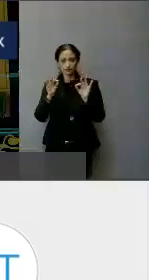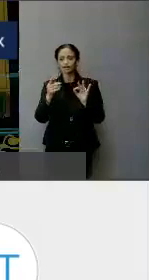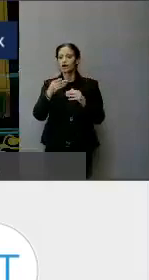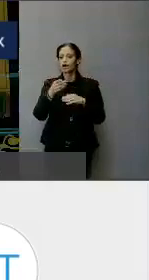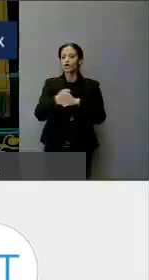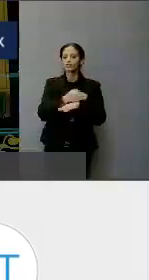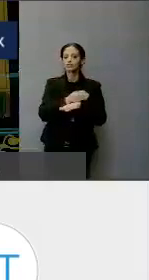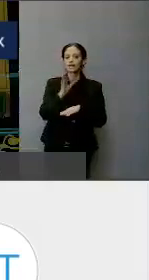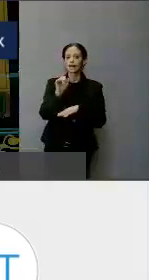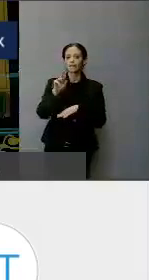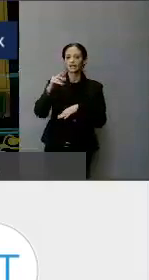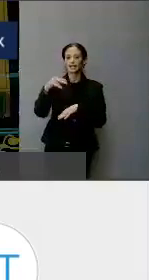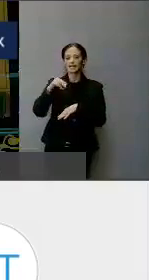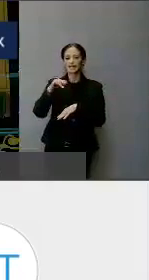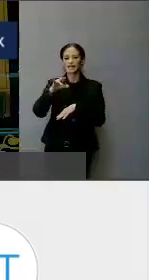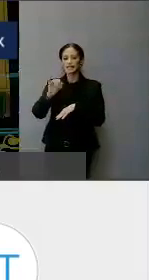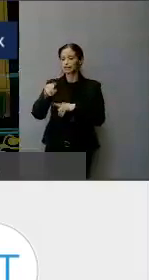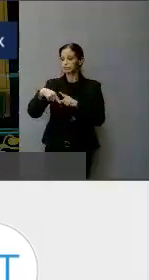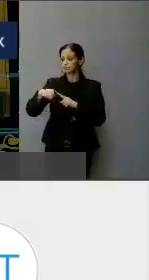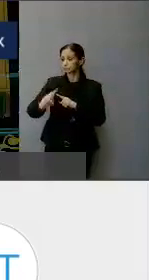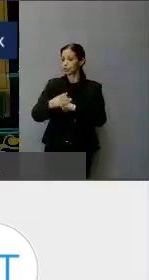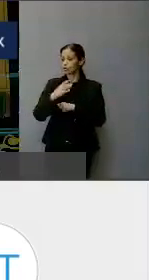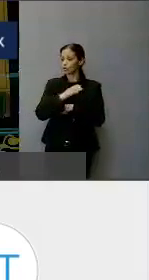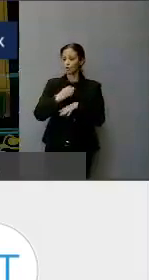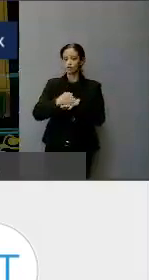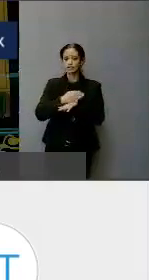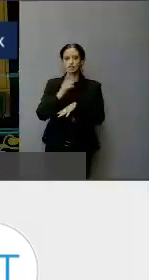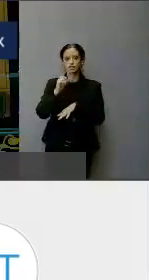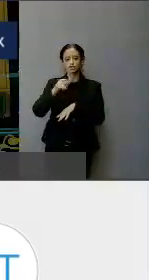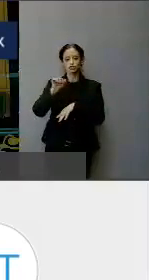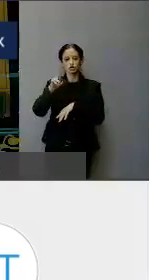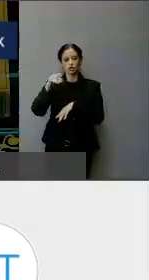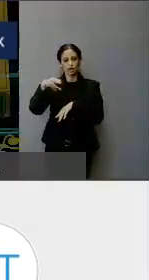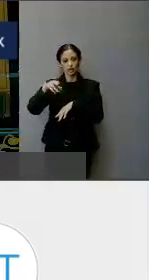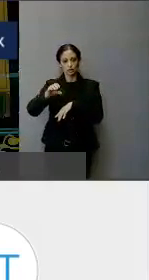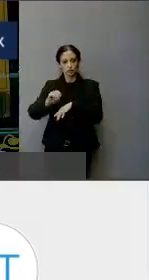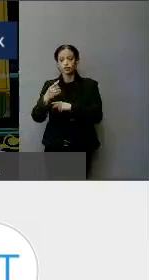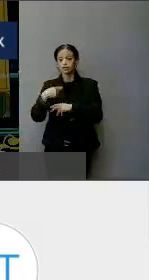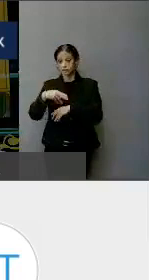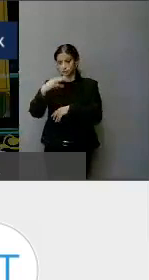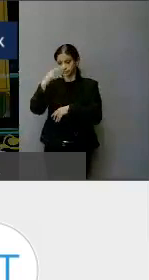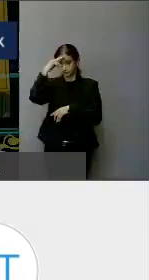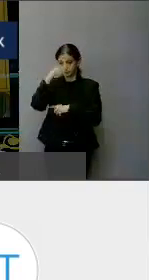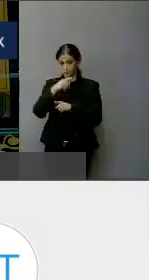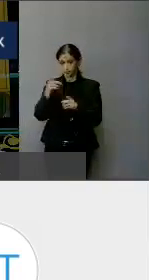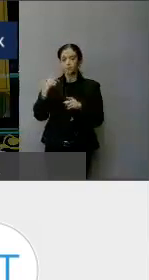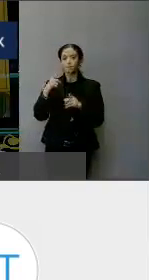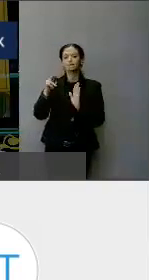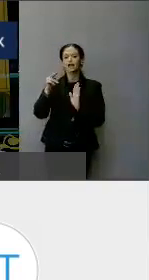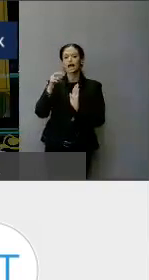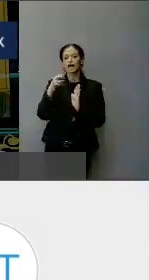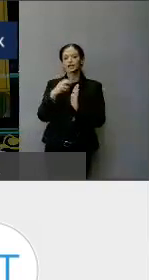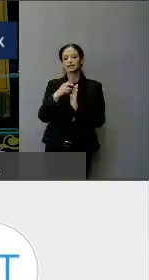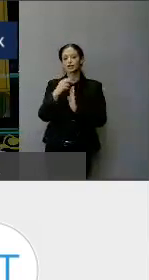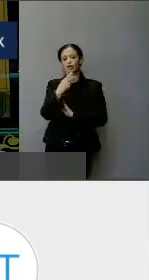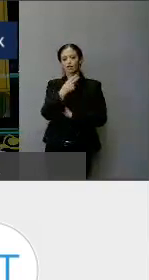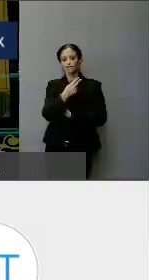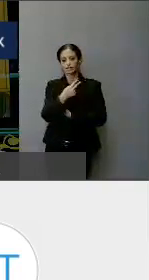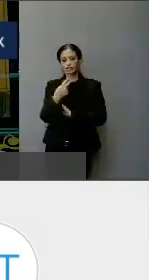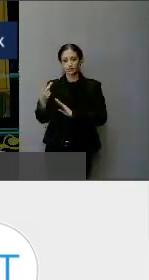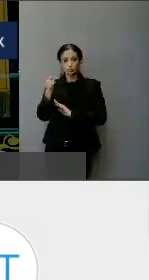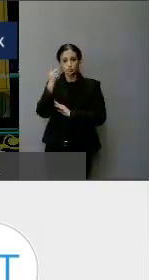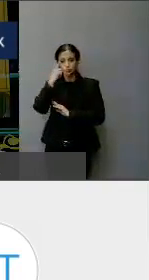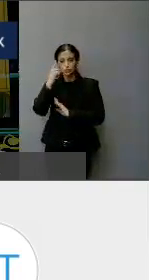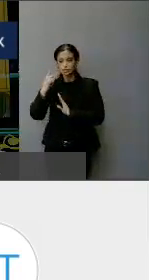bernini e poi consigliere giordano prego consigliere bene ricordo che ai sensi dell'articolo 22 se nessun